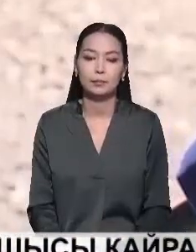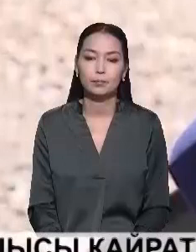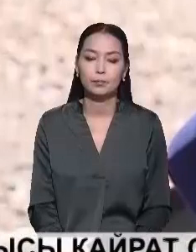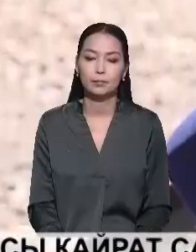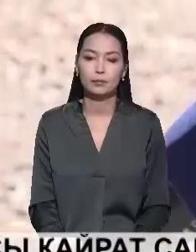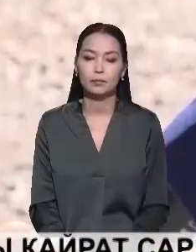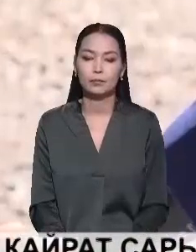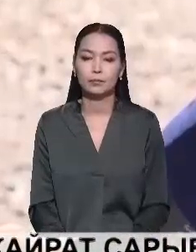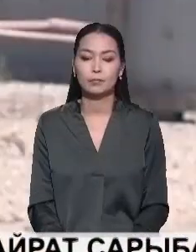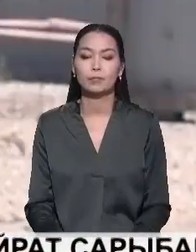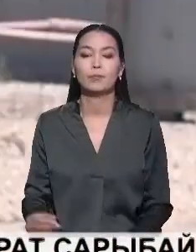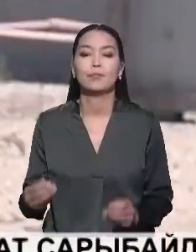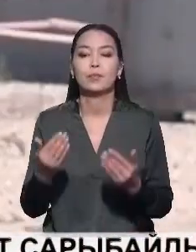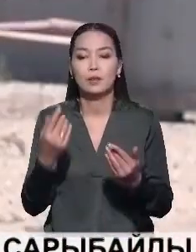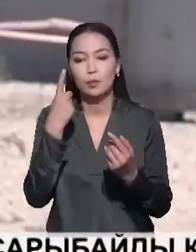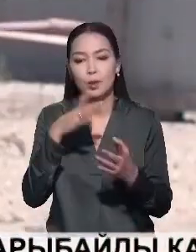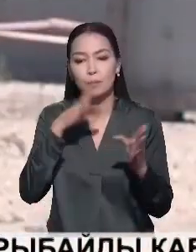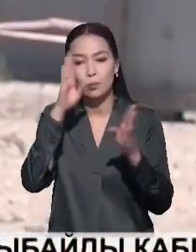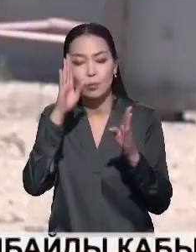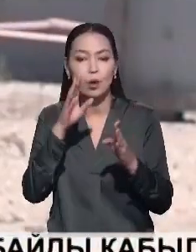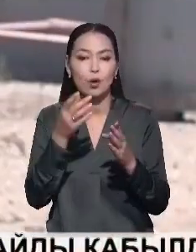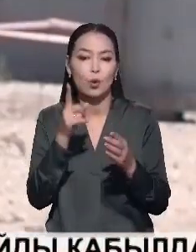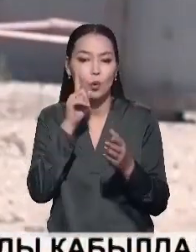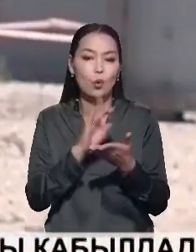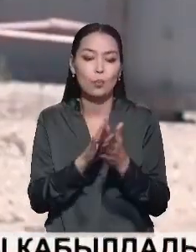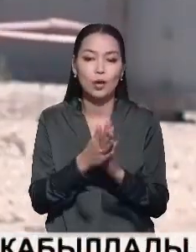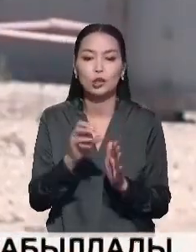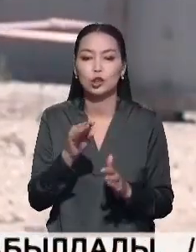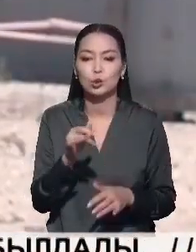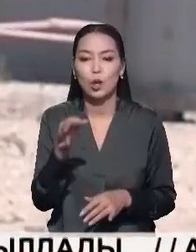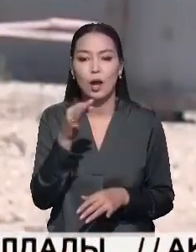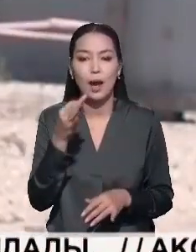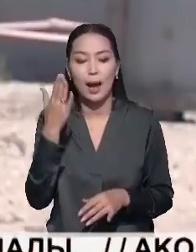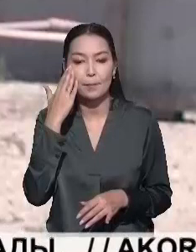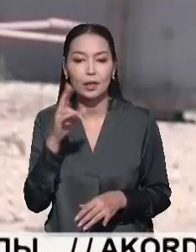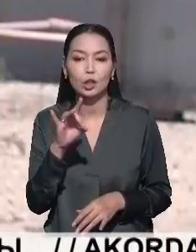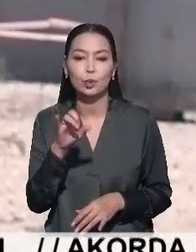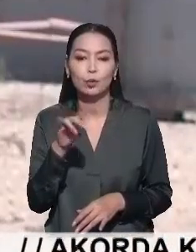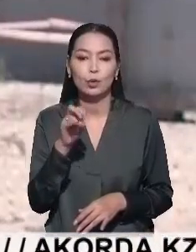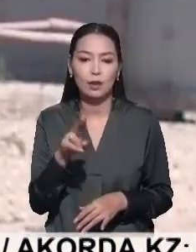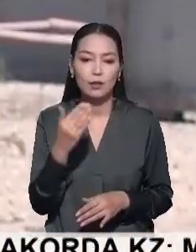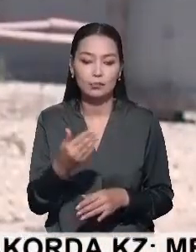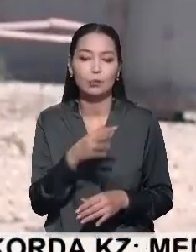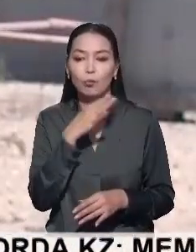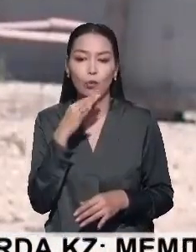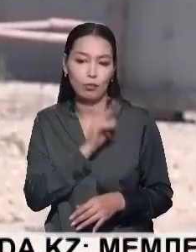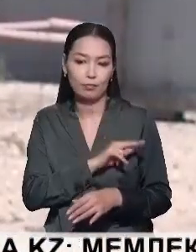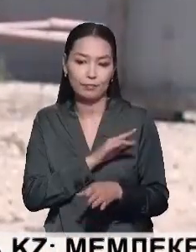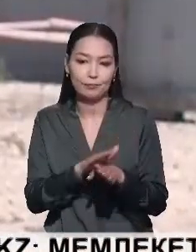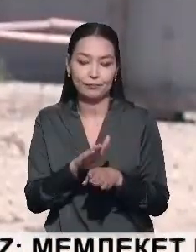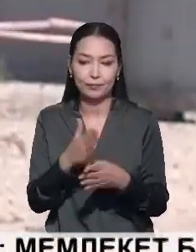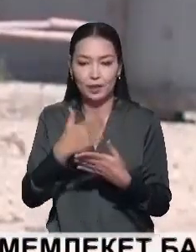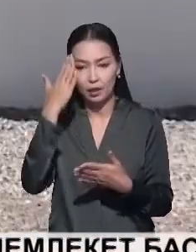қолайлы инвестициялық климат тудыру мақсатында осы Жетісу облысының әкімдігі, Кербұлақ ауданының әкімдігі үлкен жұмыс атқаруда.